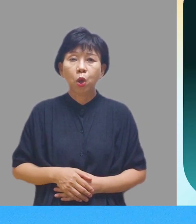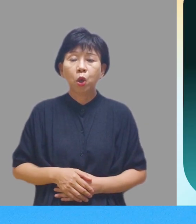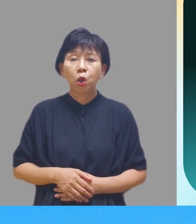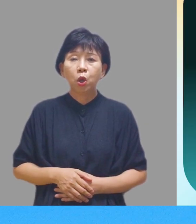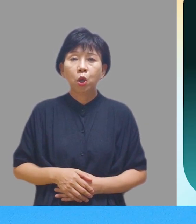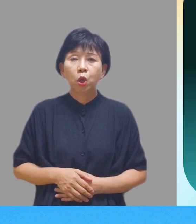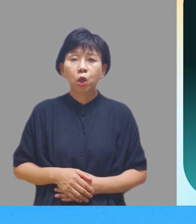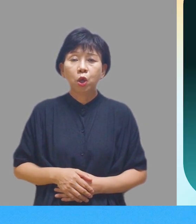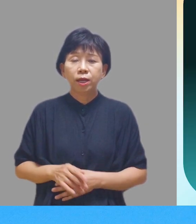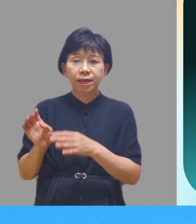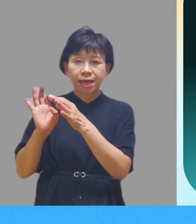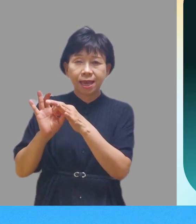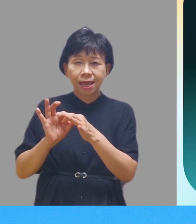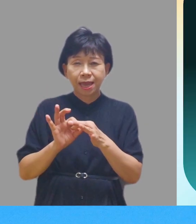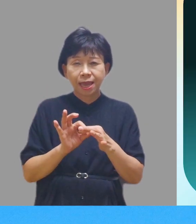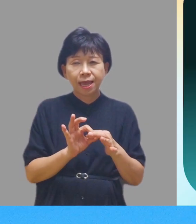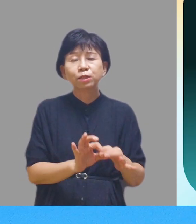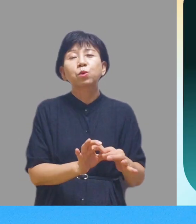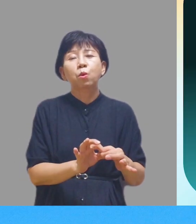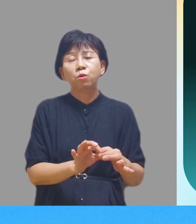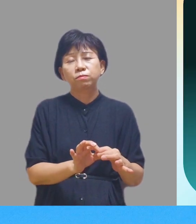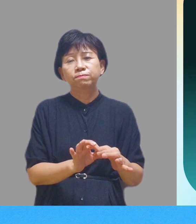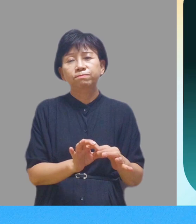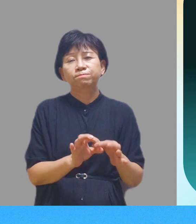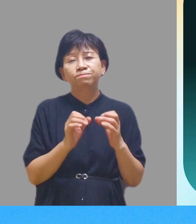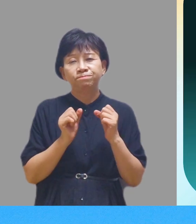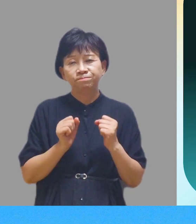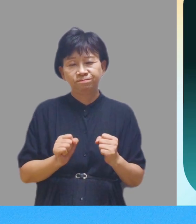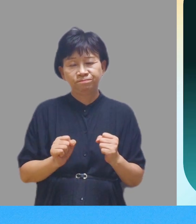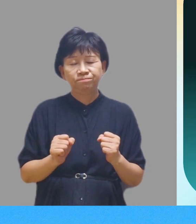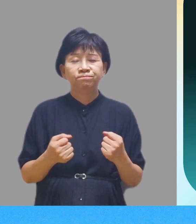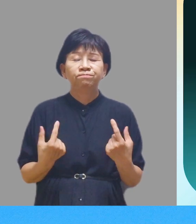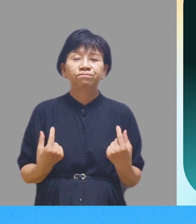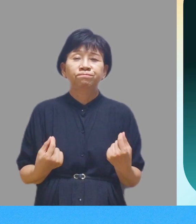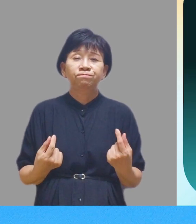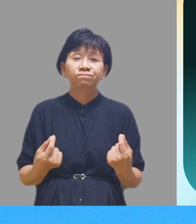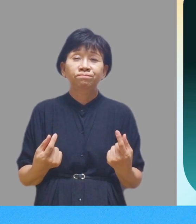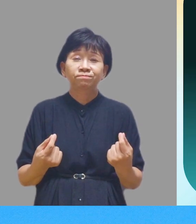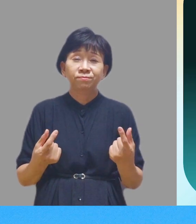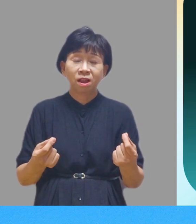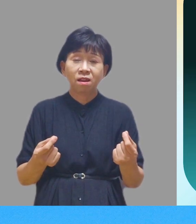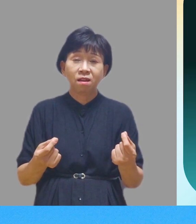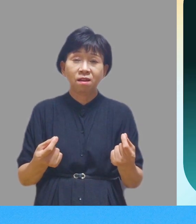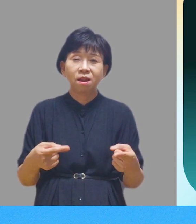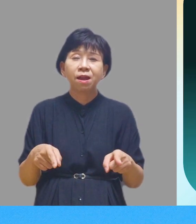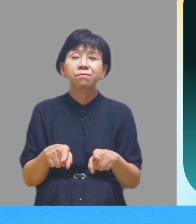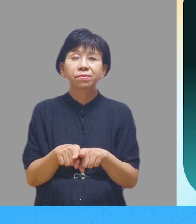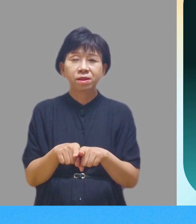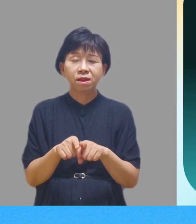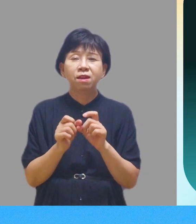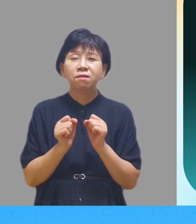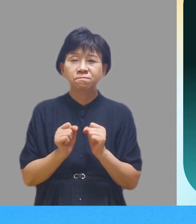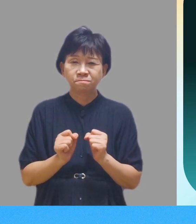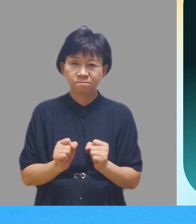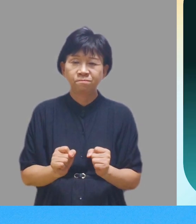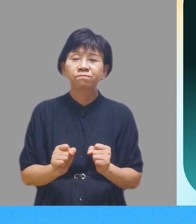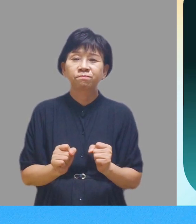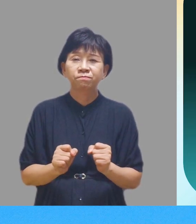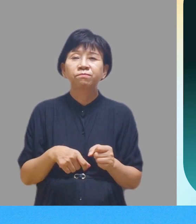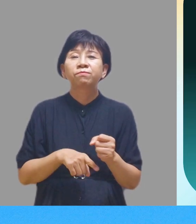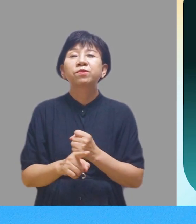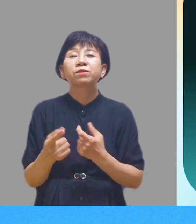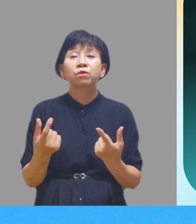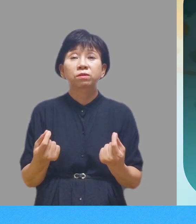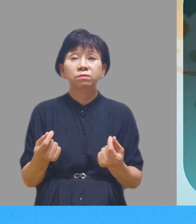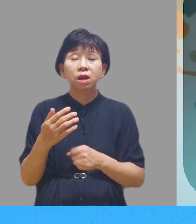것처럼 지속적으로 머무는 거예요. 변함없이 그곳에 함께 거하는 거죠. 다시